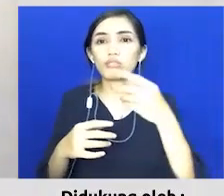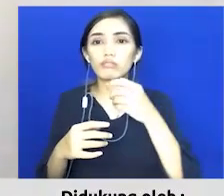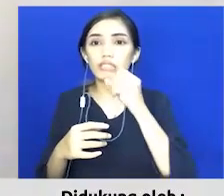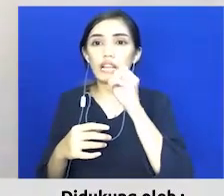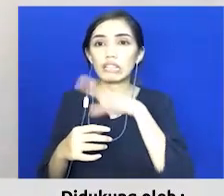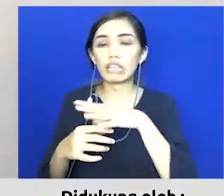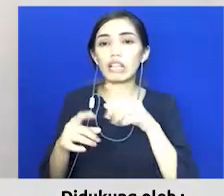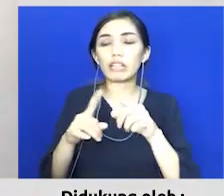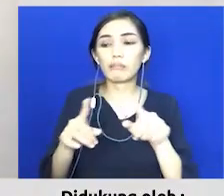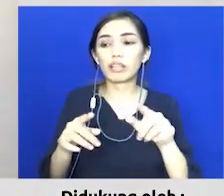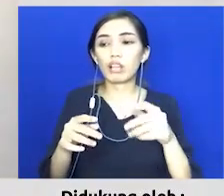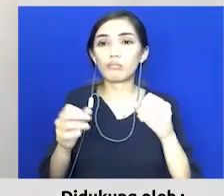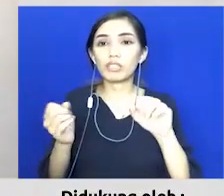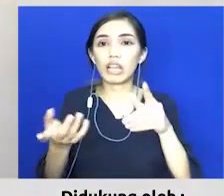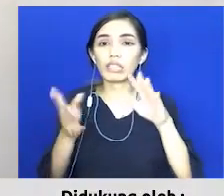sebetulnya